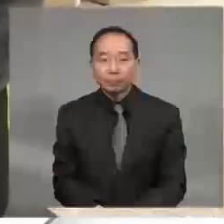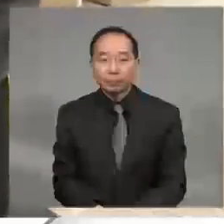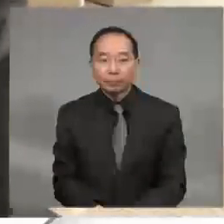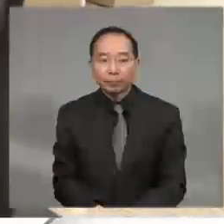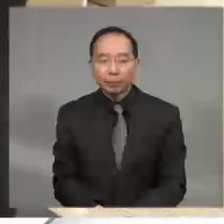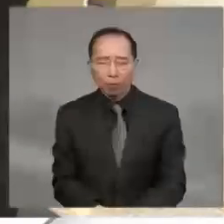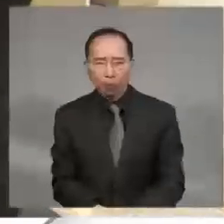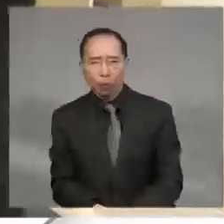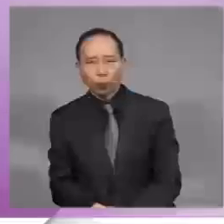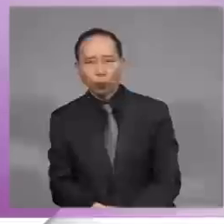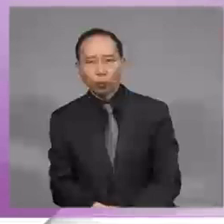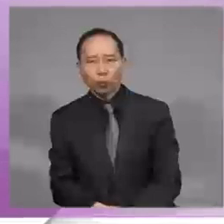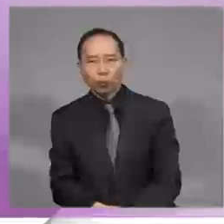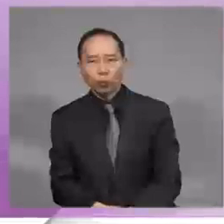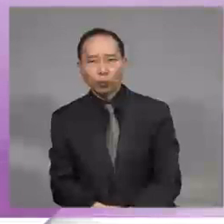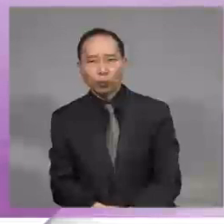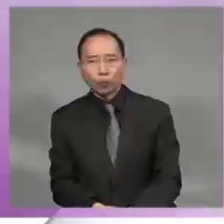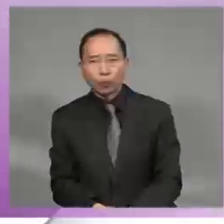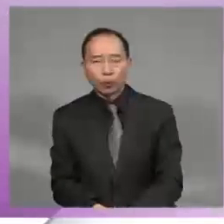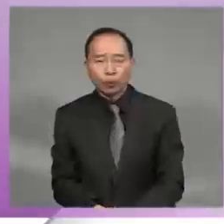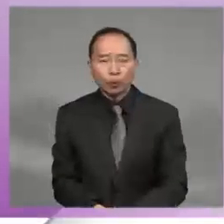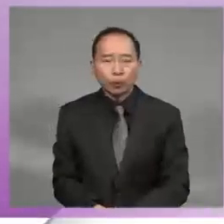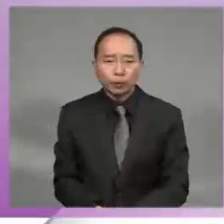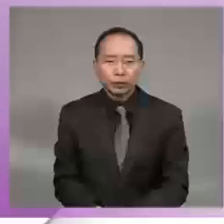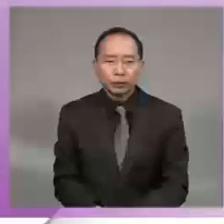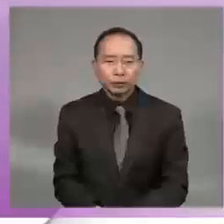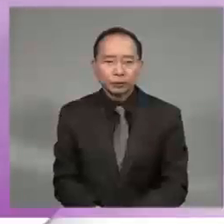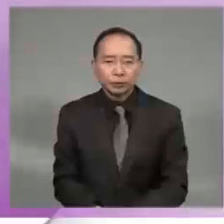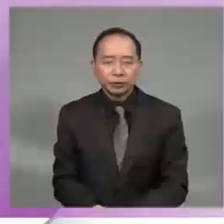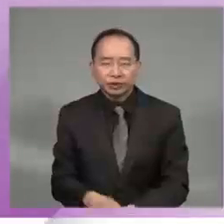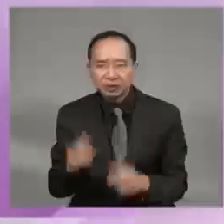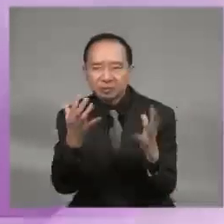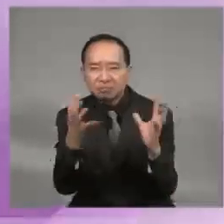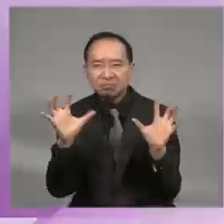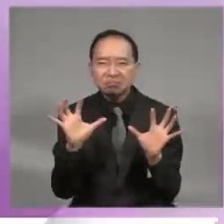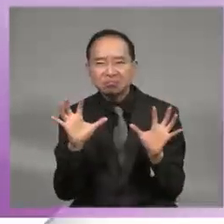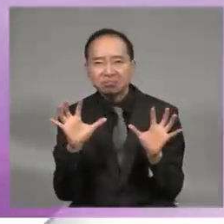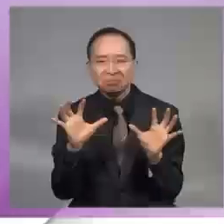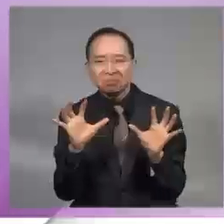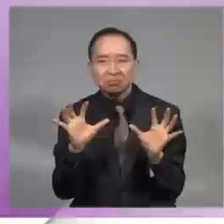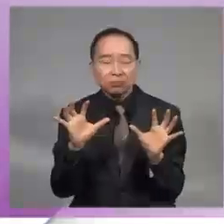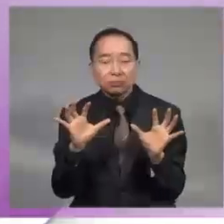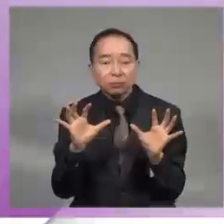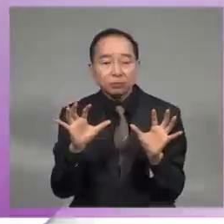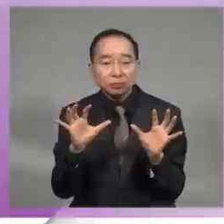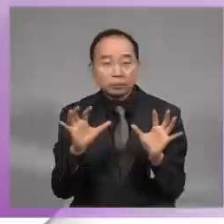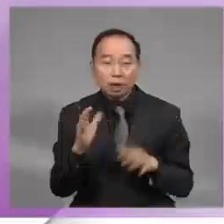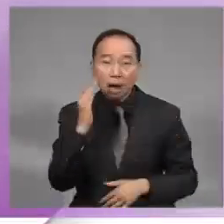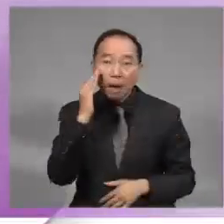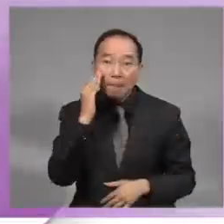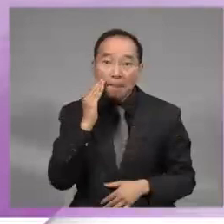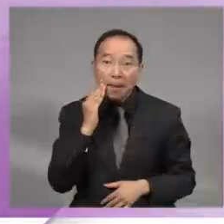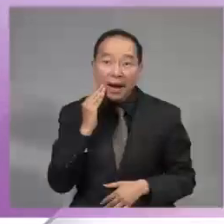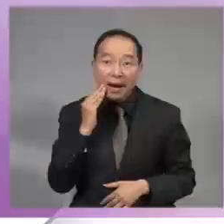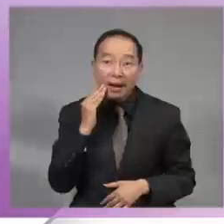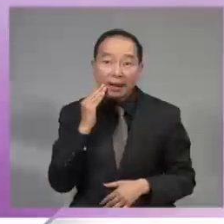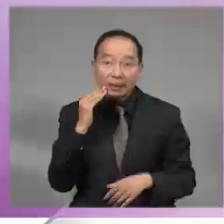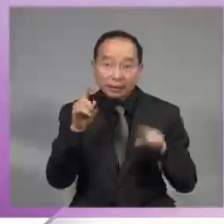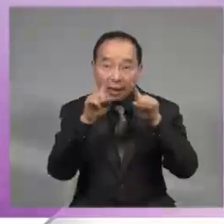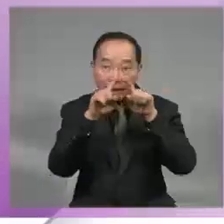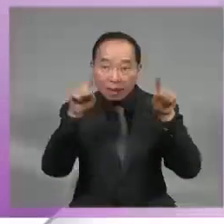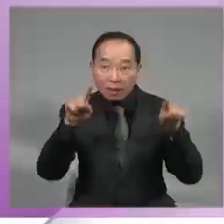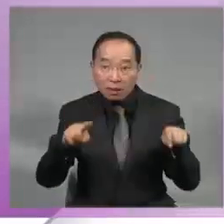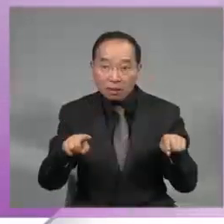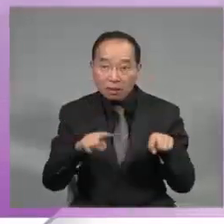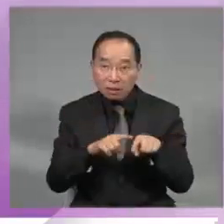굉장히 진지하게 이제 또 투표함을 지켜보고 계세요. 저 파란색 종이가 좀 특별한 스티커라고